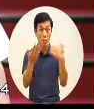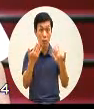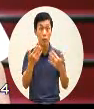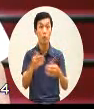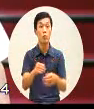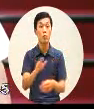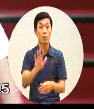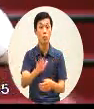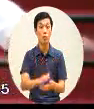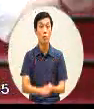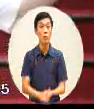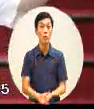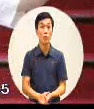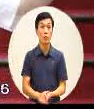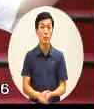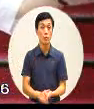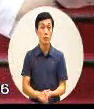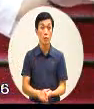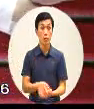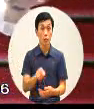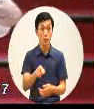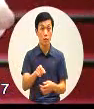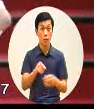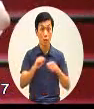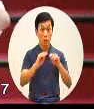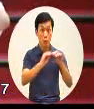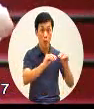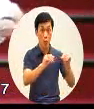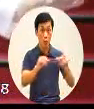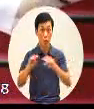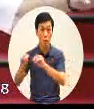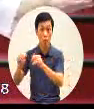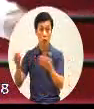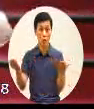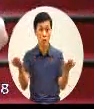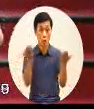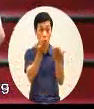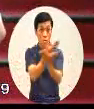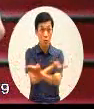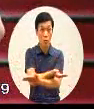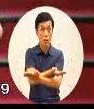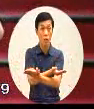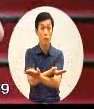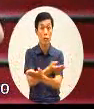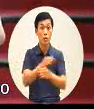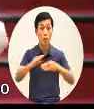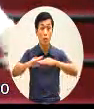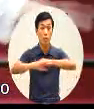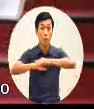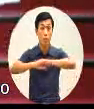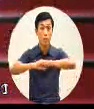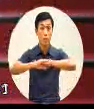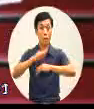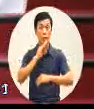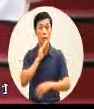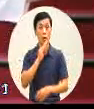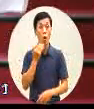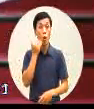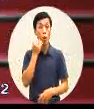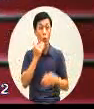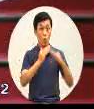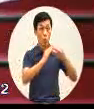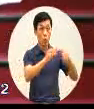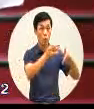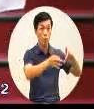得非常清楚。你以土地换取土地容积，就是土地对等土地。如果以市